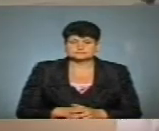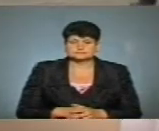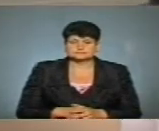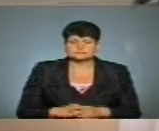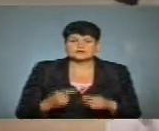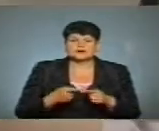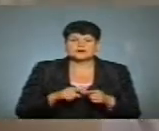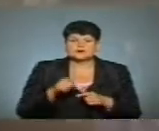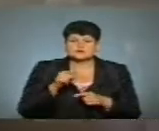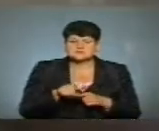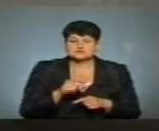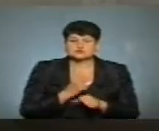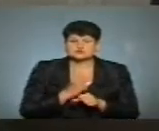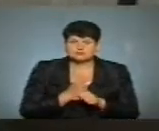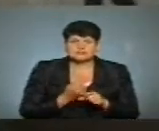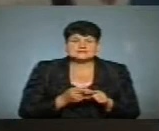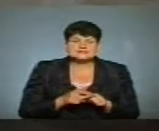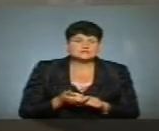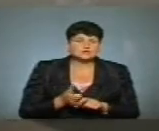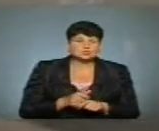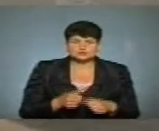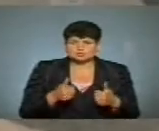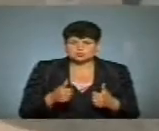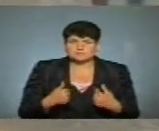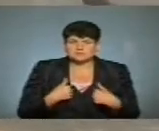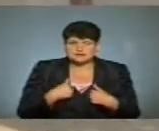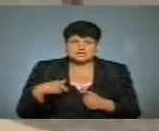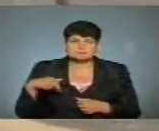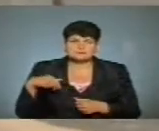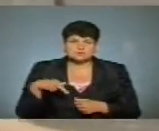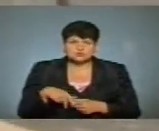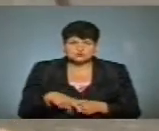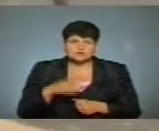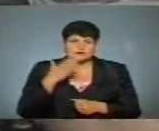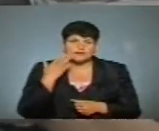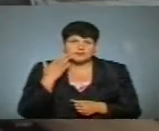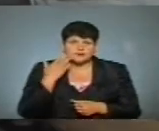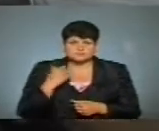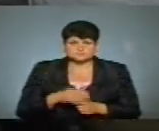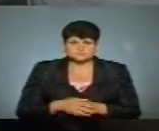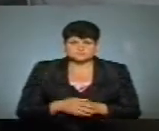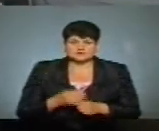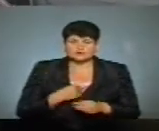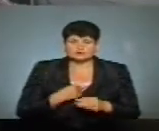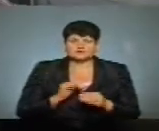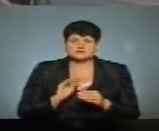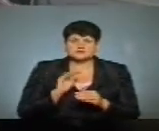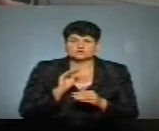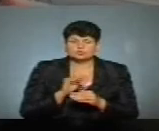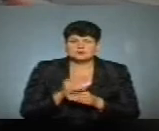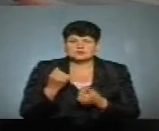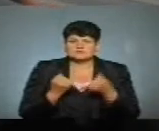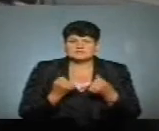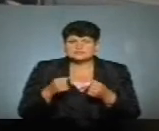Оте, що зробили, то є дуже добре. Мені, як пішоходу, стало зовсім легше. Я би хотів, щоб додали велосипедну доріжку